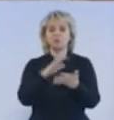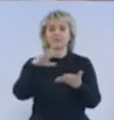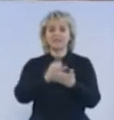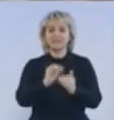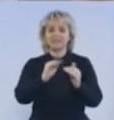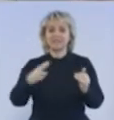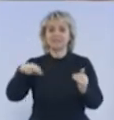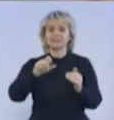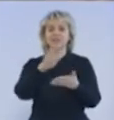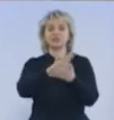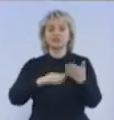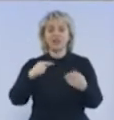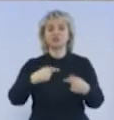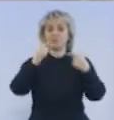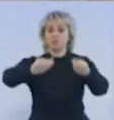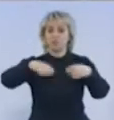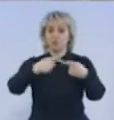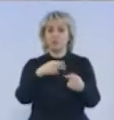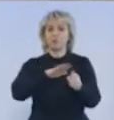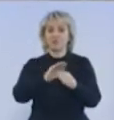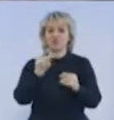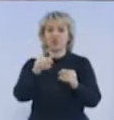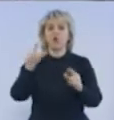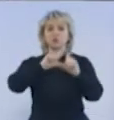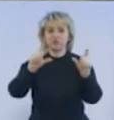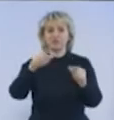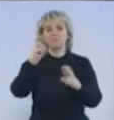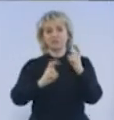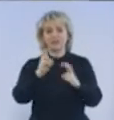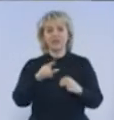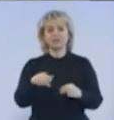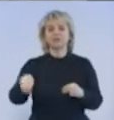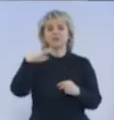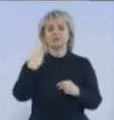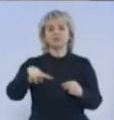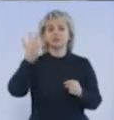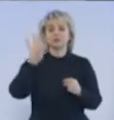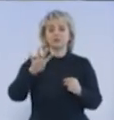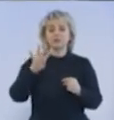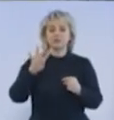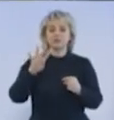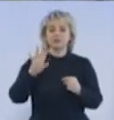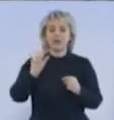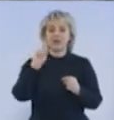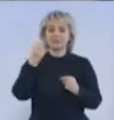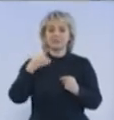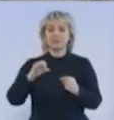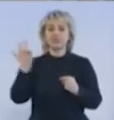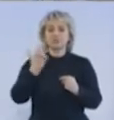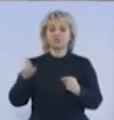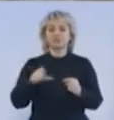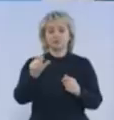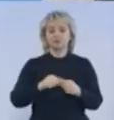занимались детские сады, а дальше эстафета перейдет к профильным учреждениям и предприятиям. Евгения Нагорская, Руслан Хамчиев, Дон-24,